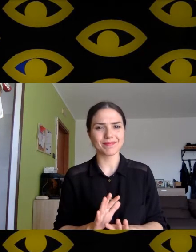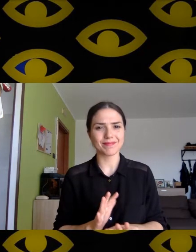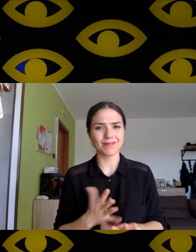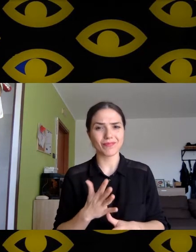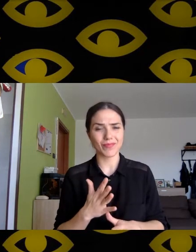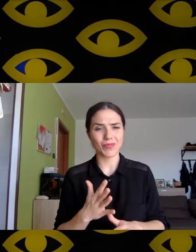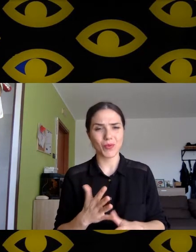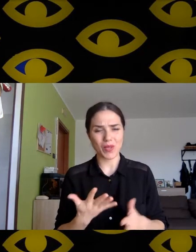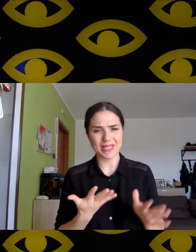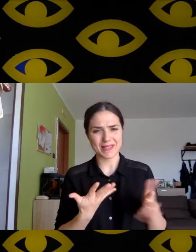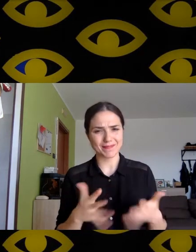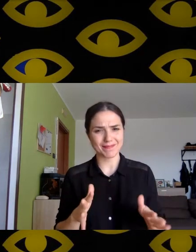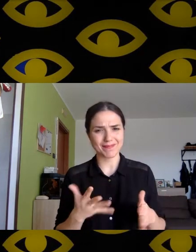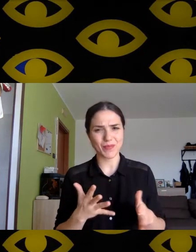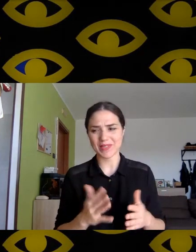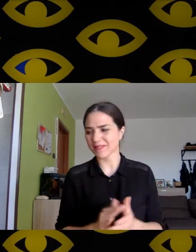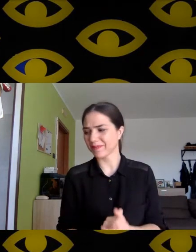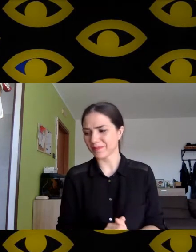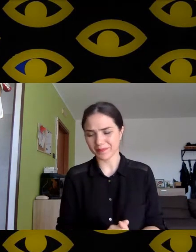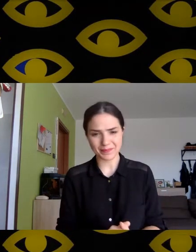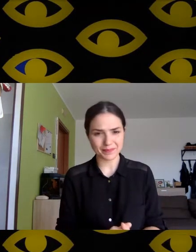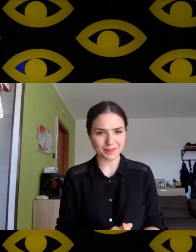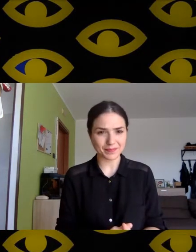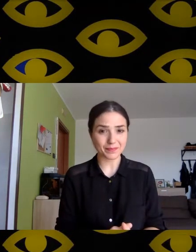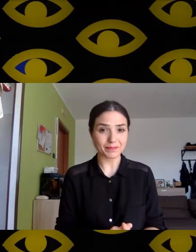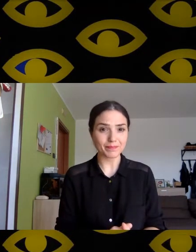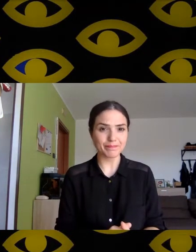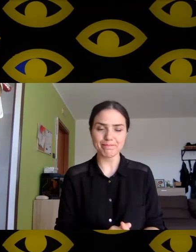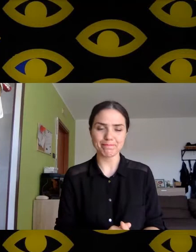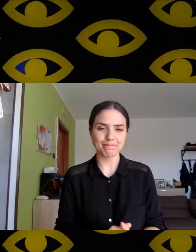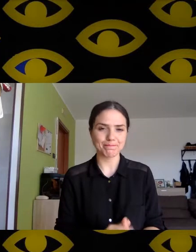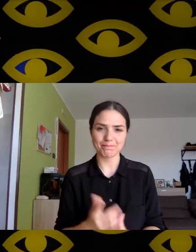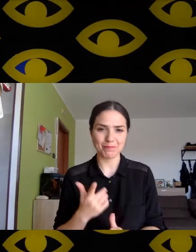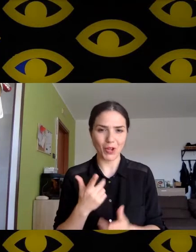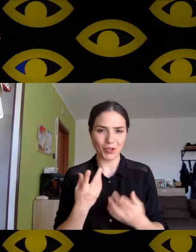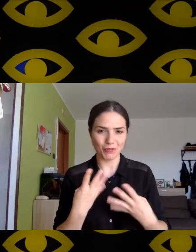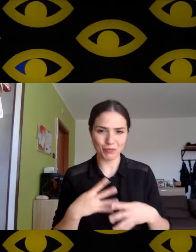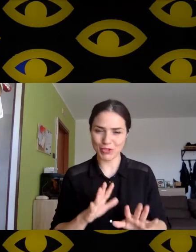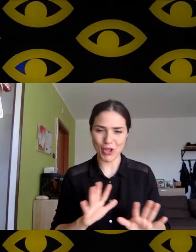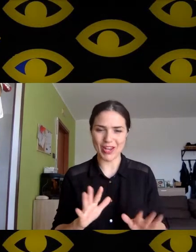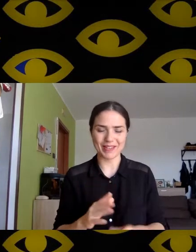ultimare il link, non mi sta funzionando, ok.